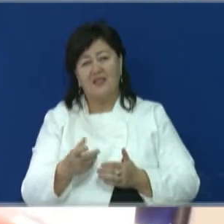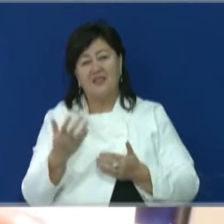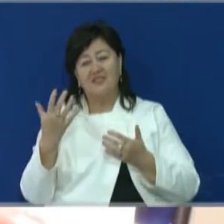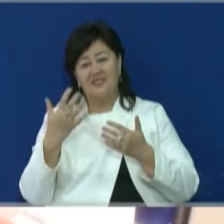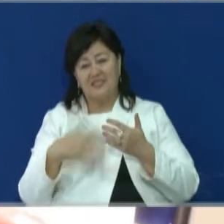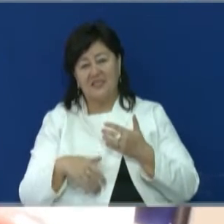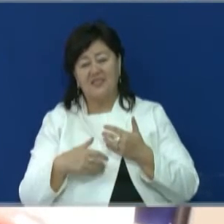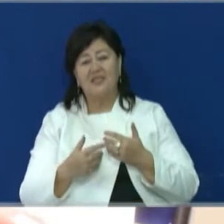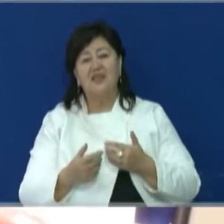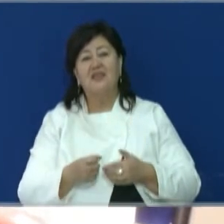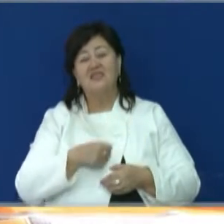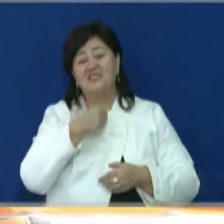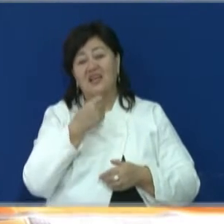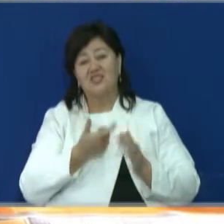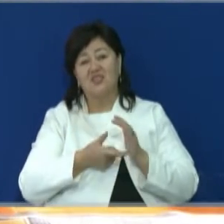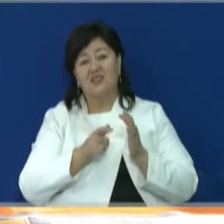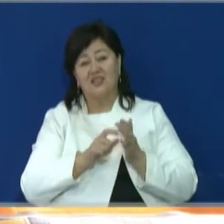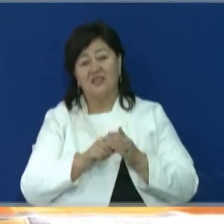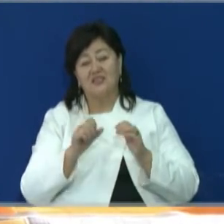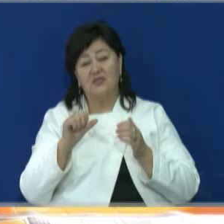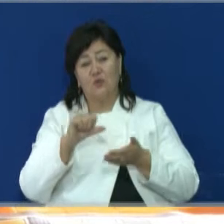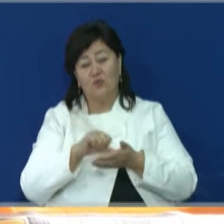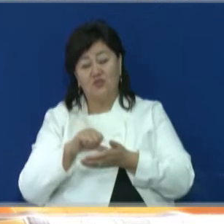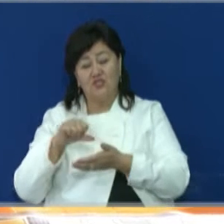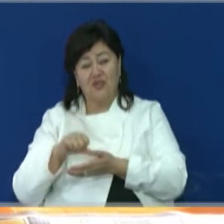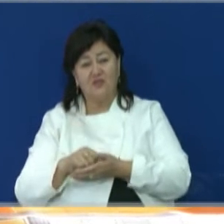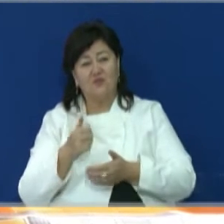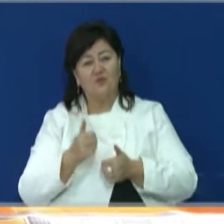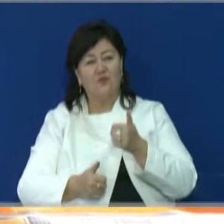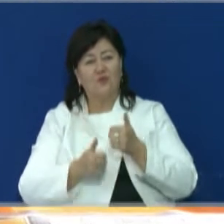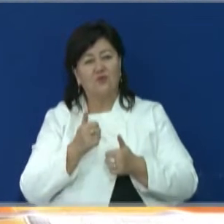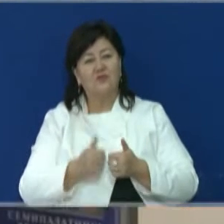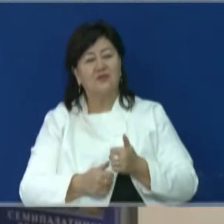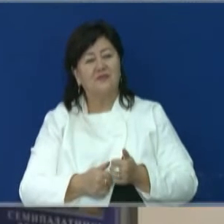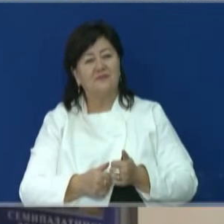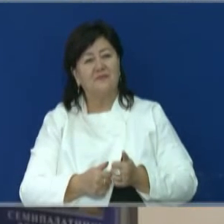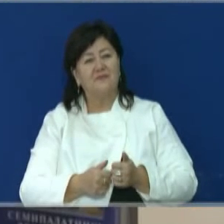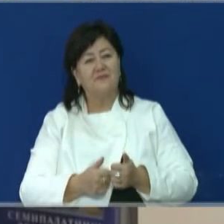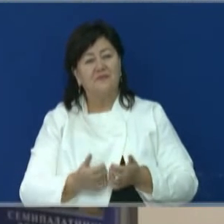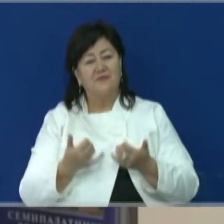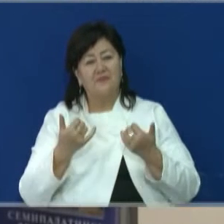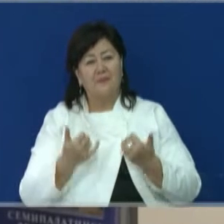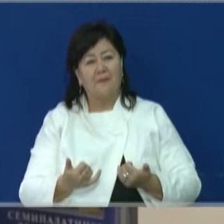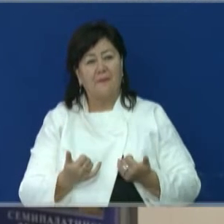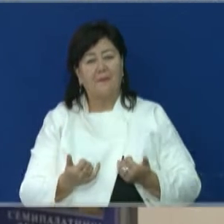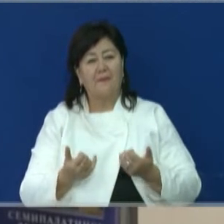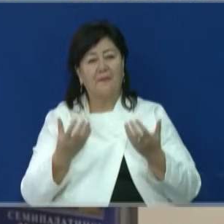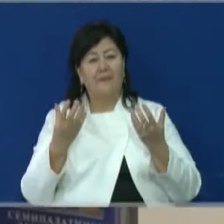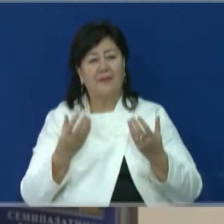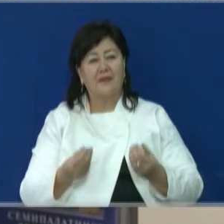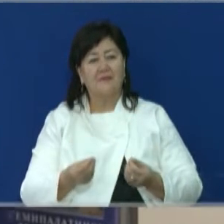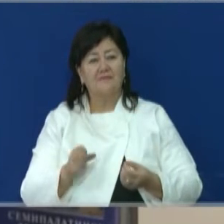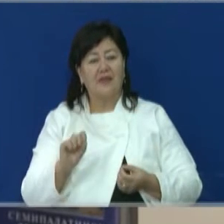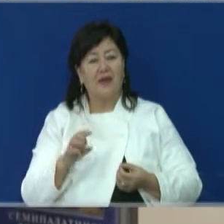сыныптар бойынша сынға түскен. Байқауға қатысушылардың үлкен дайықпен келгендері байқауға болады. Бүгінгі таңда біздің